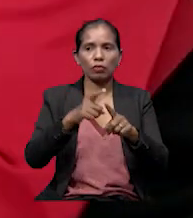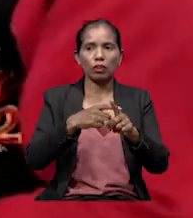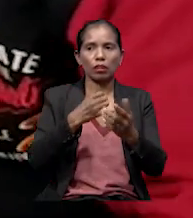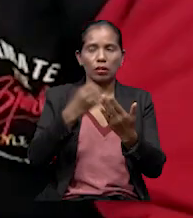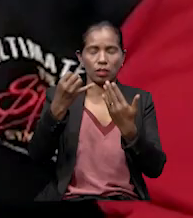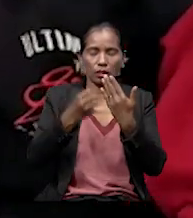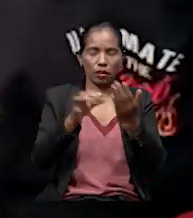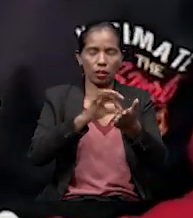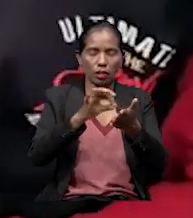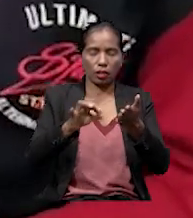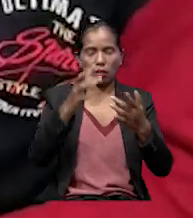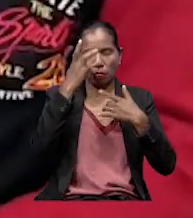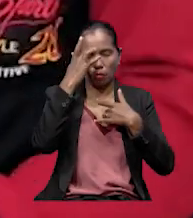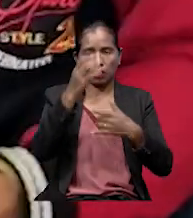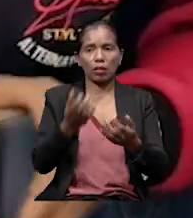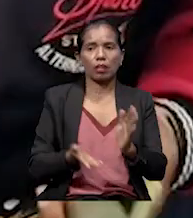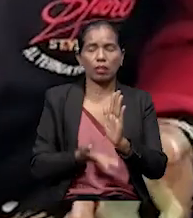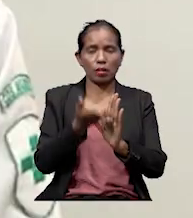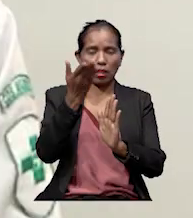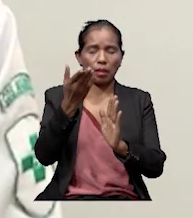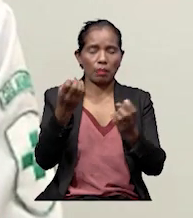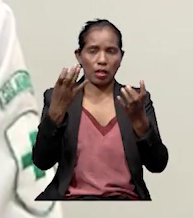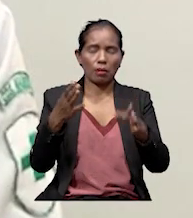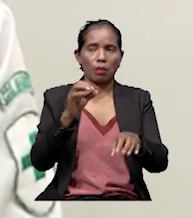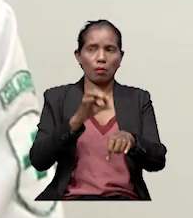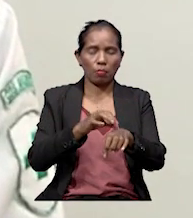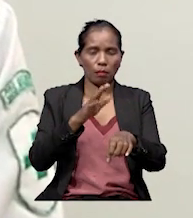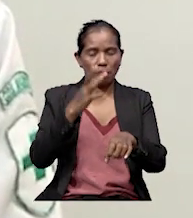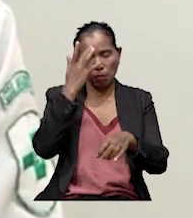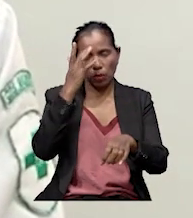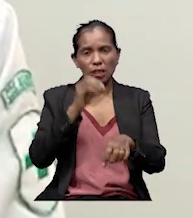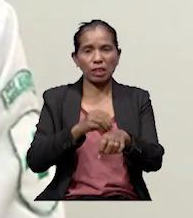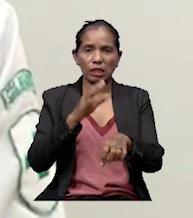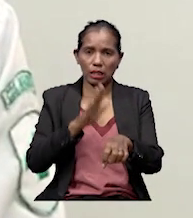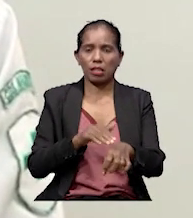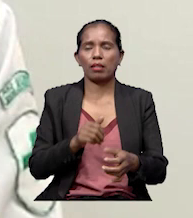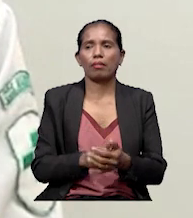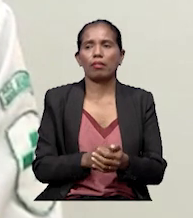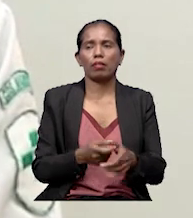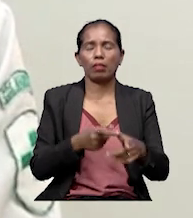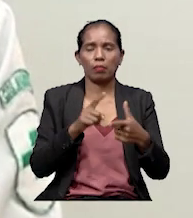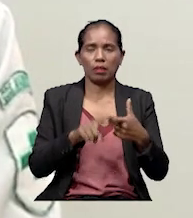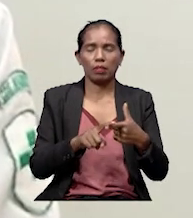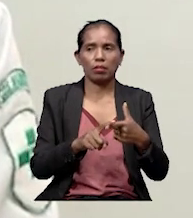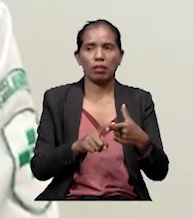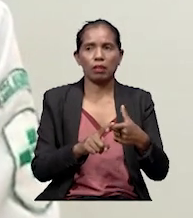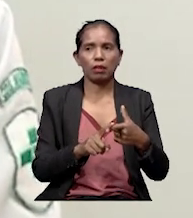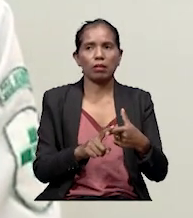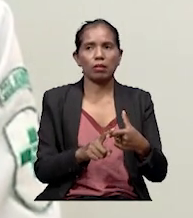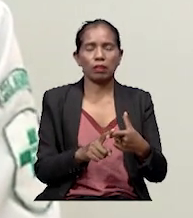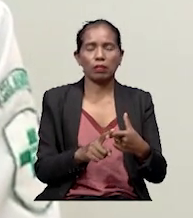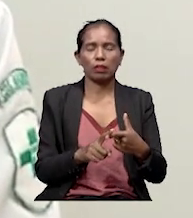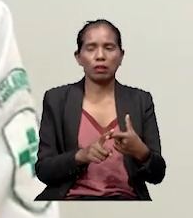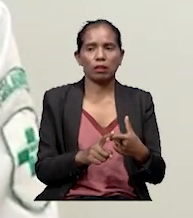resisto as que uma moras dengue, né. Moras dengue, depois tu fala, mas vai a inspeção, infecção